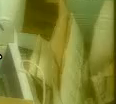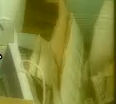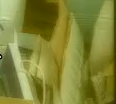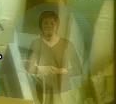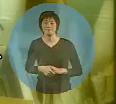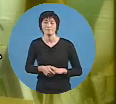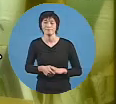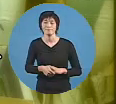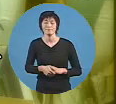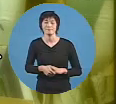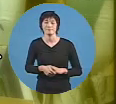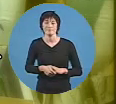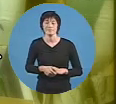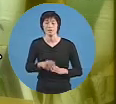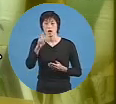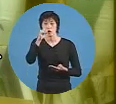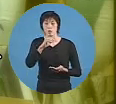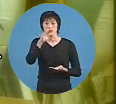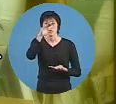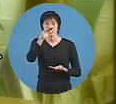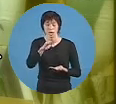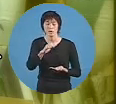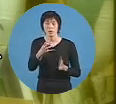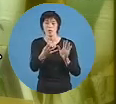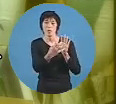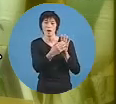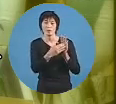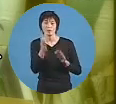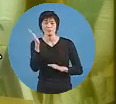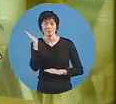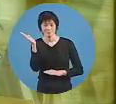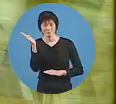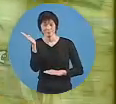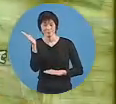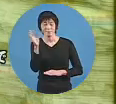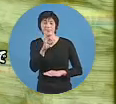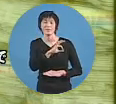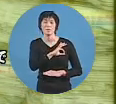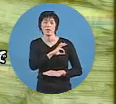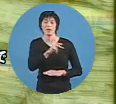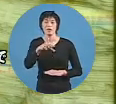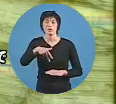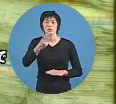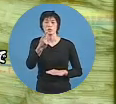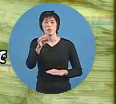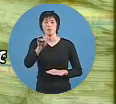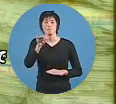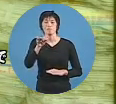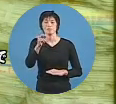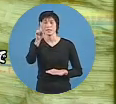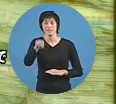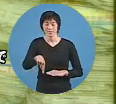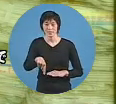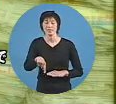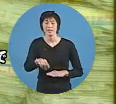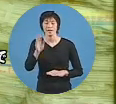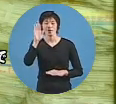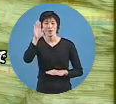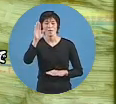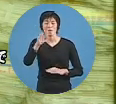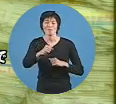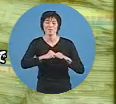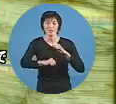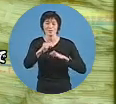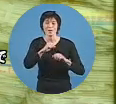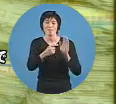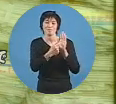また三田市ではゴミ減量イメージキャラクターストッピーを起用し、今後ゴミ減量の様々な取り組みで活用